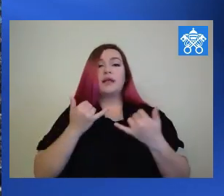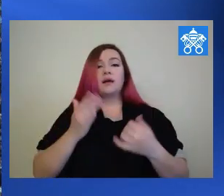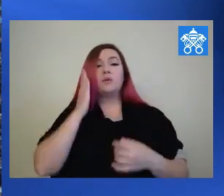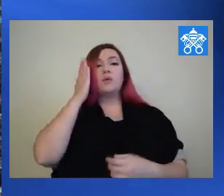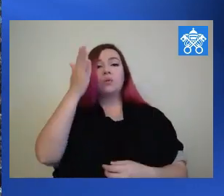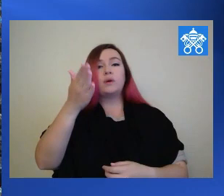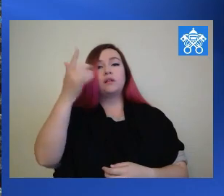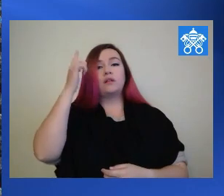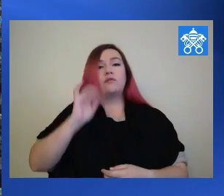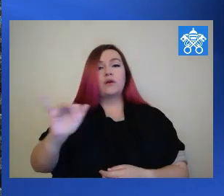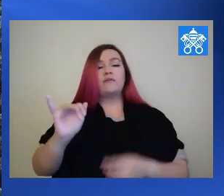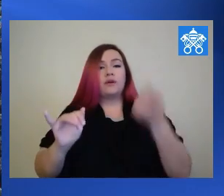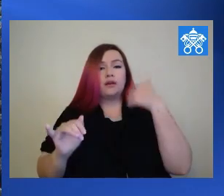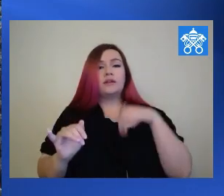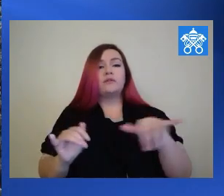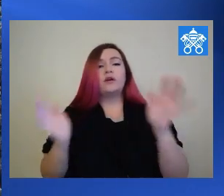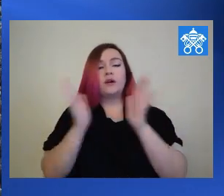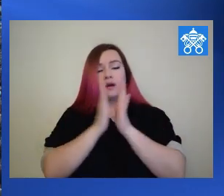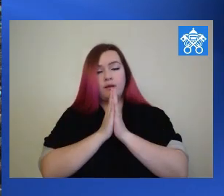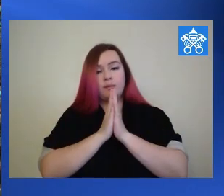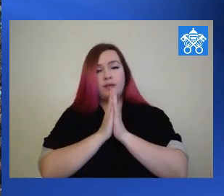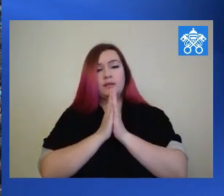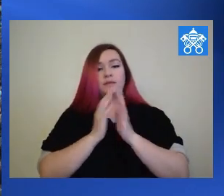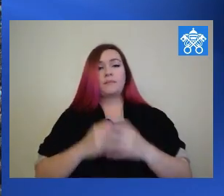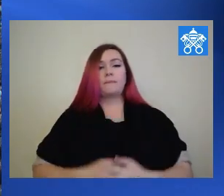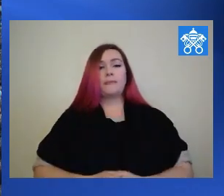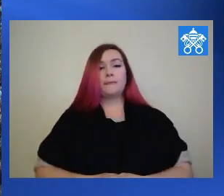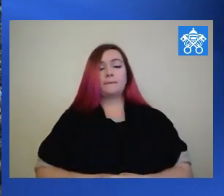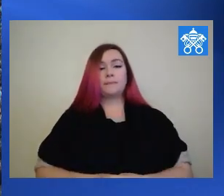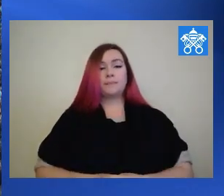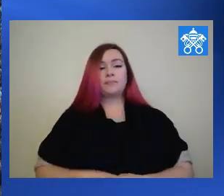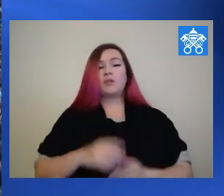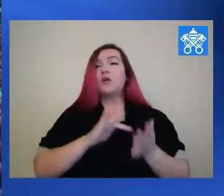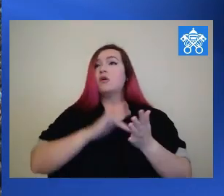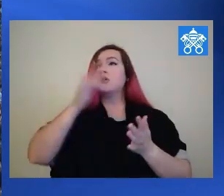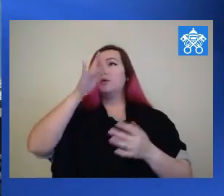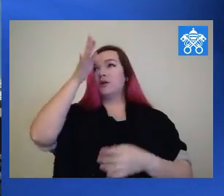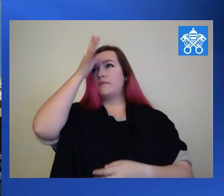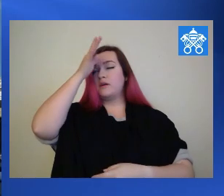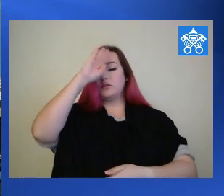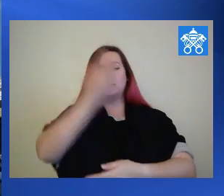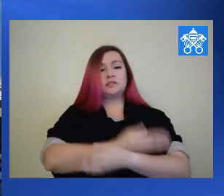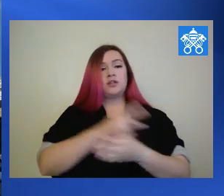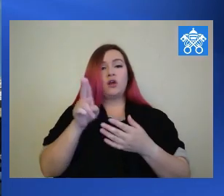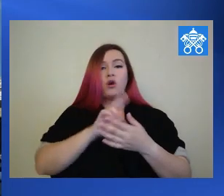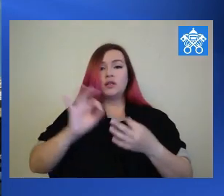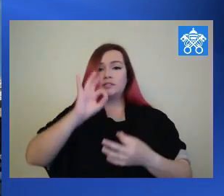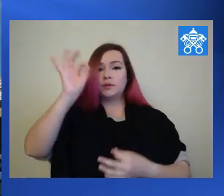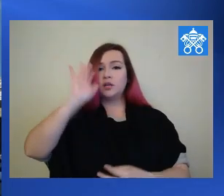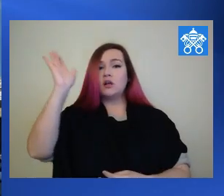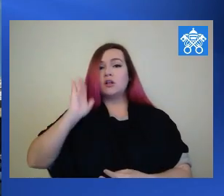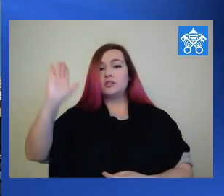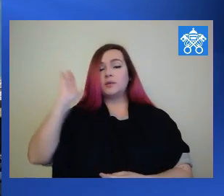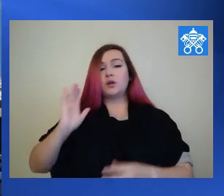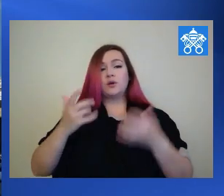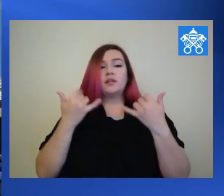principio et nunc et semper, et in saecula saeculorum. Amen. Gloria Patri et Filio et Spiritui Sancto. Sicut erat